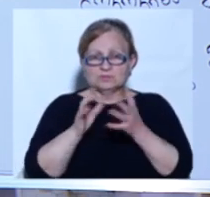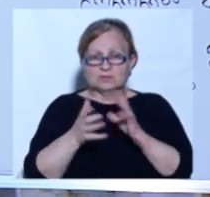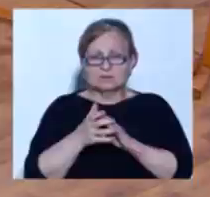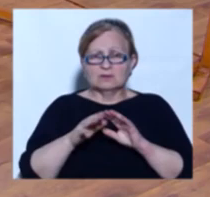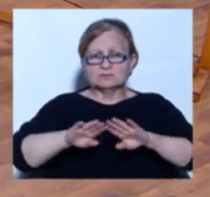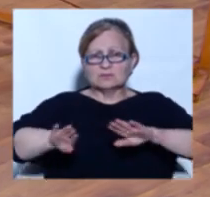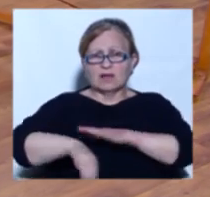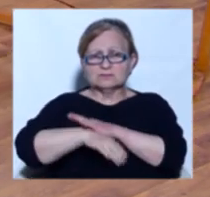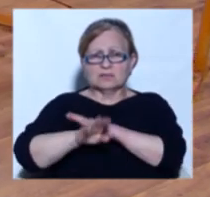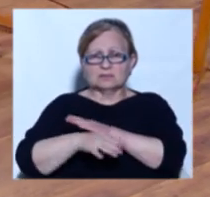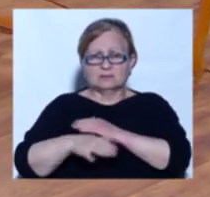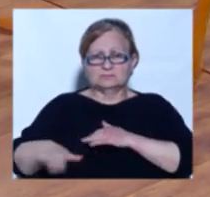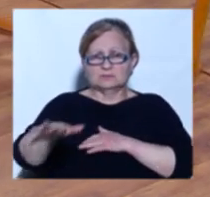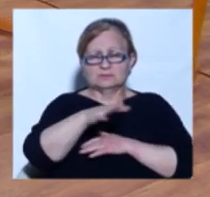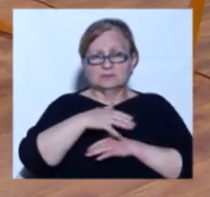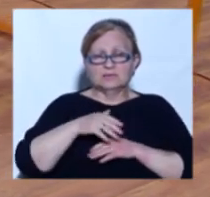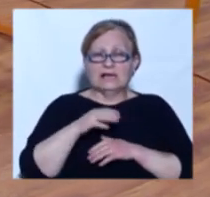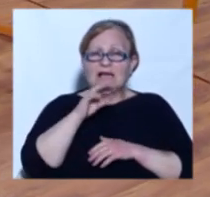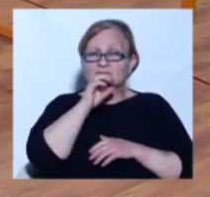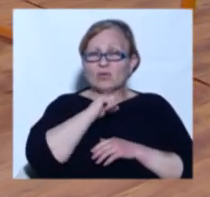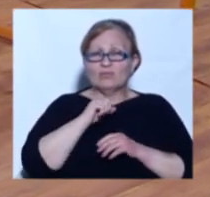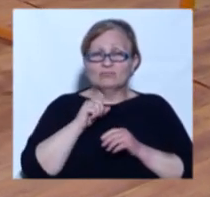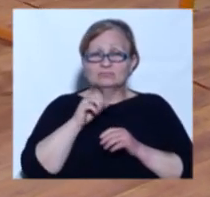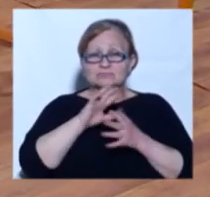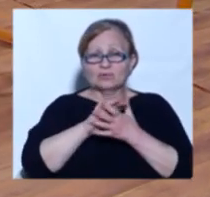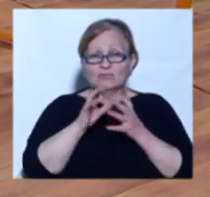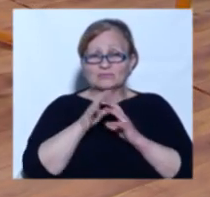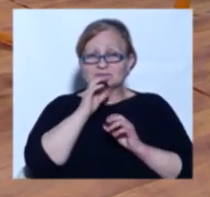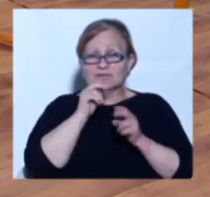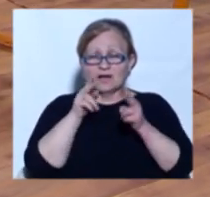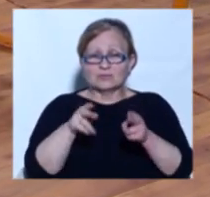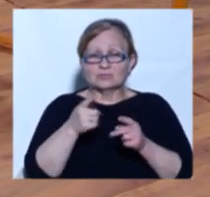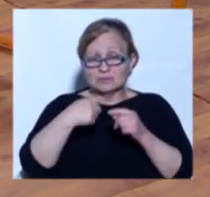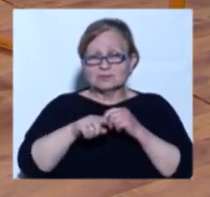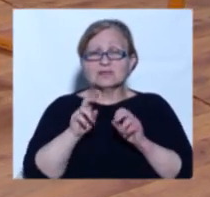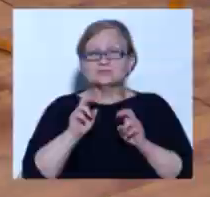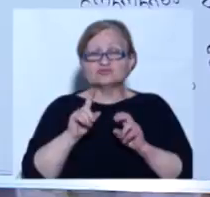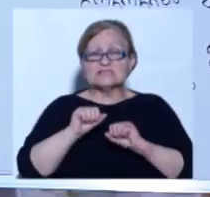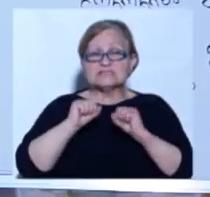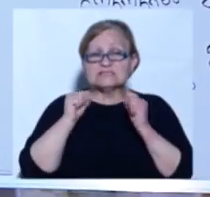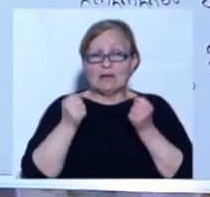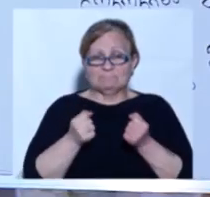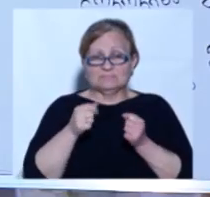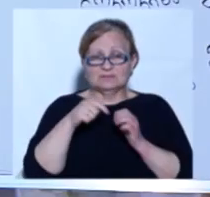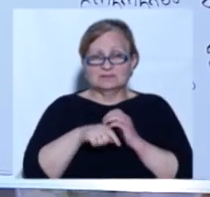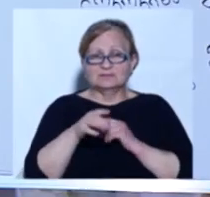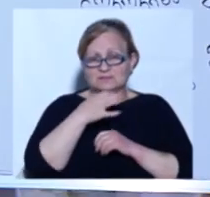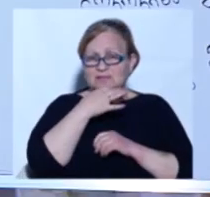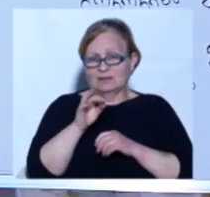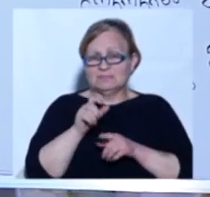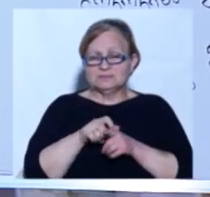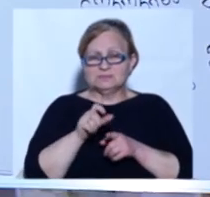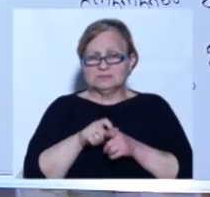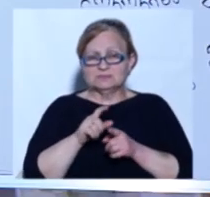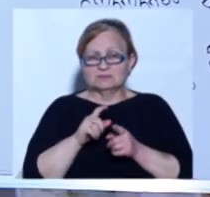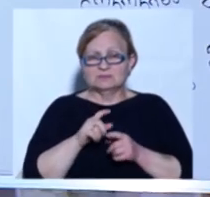მიდამო. თოვლის გაქურდვაში ცხადია, რომ მოიაზრება ზამთარი და რალამაზად არის ნათქვამიც და